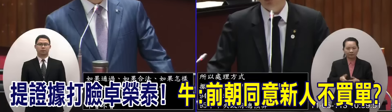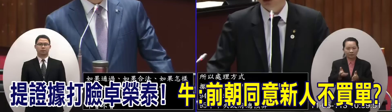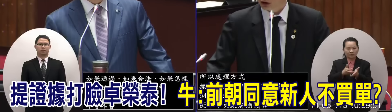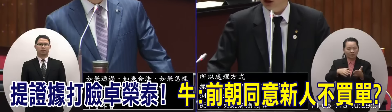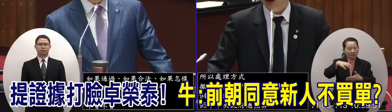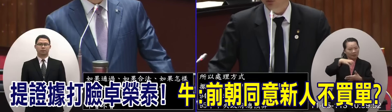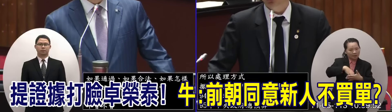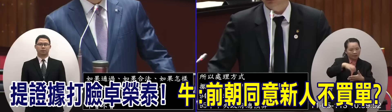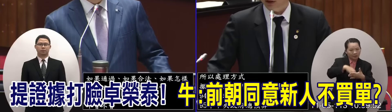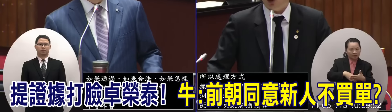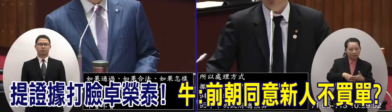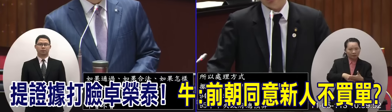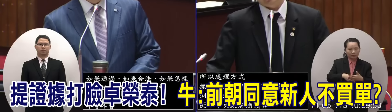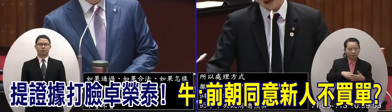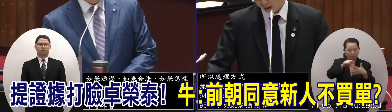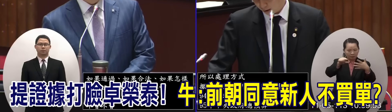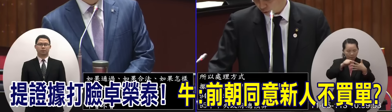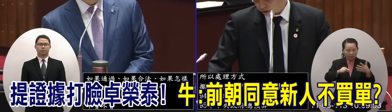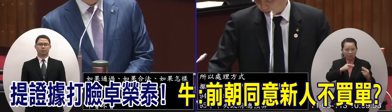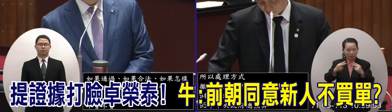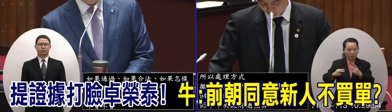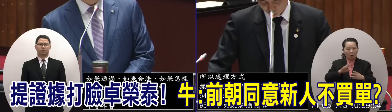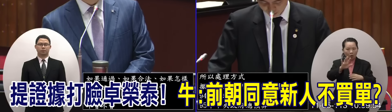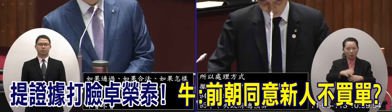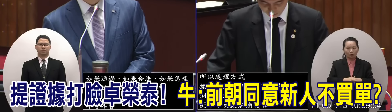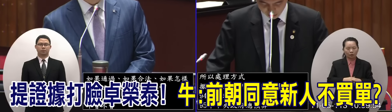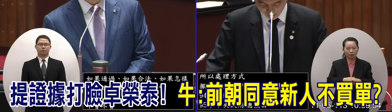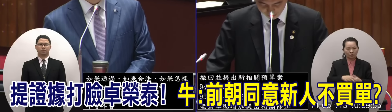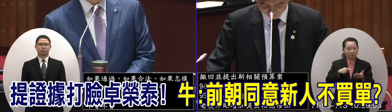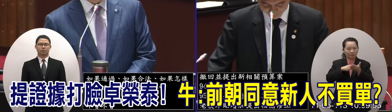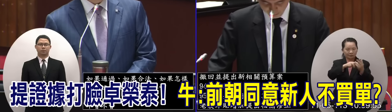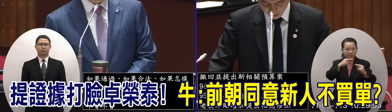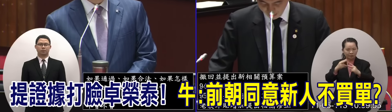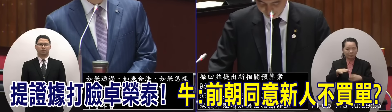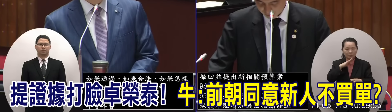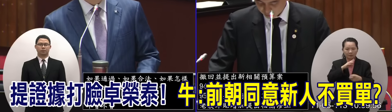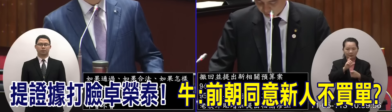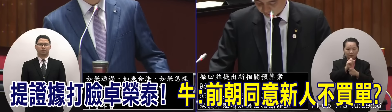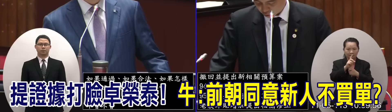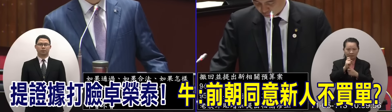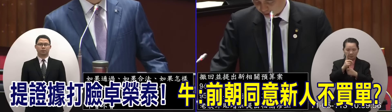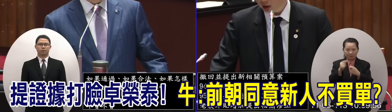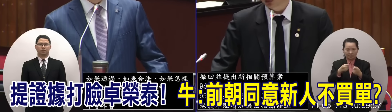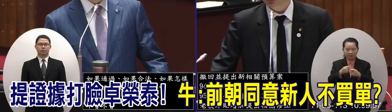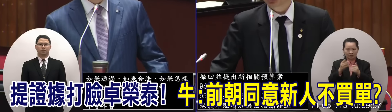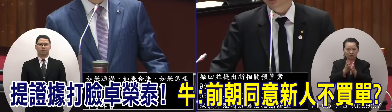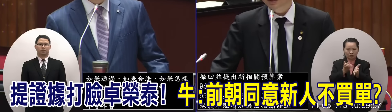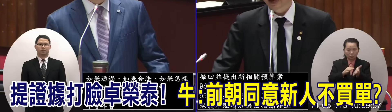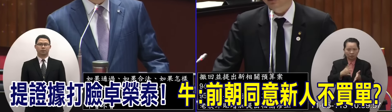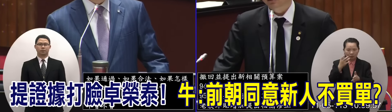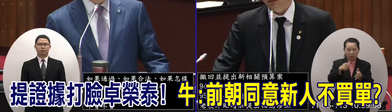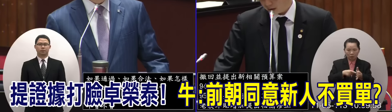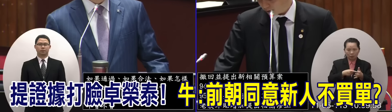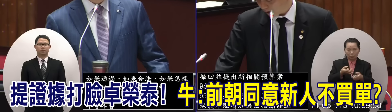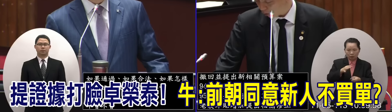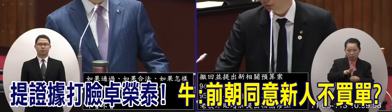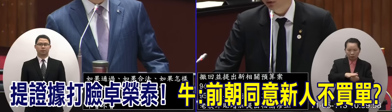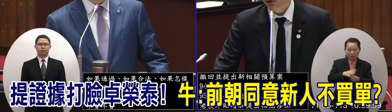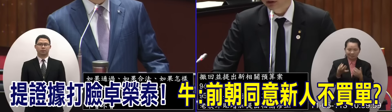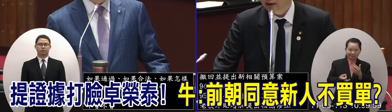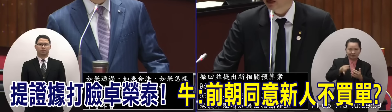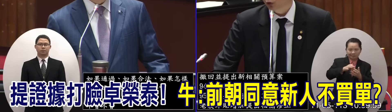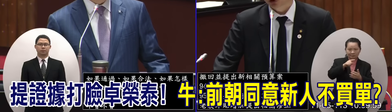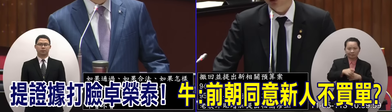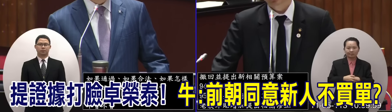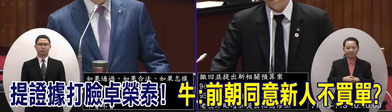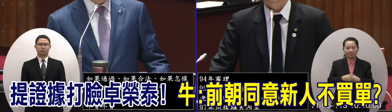内容跟科目的调整。所以一样是提出修正，到101年的中央政府总预算，老农津贴再次提高，